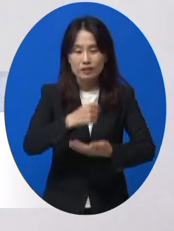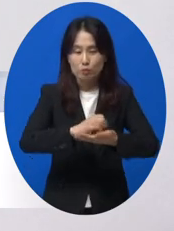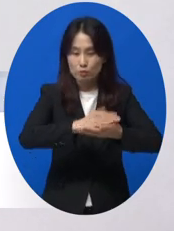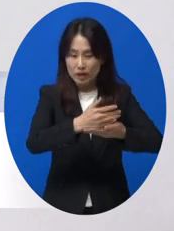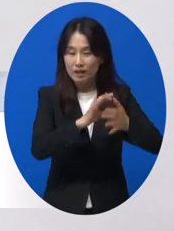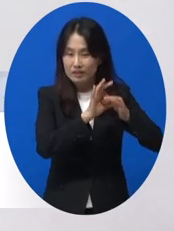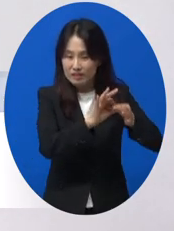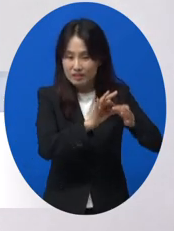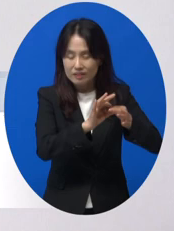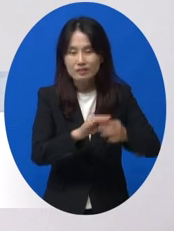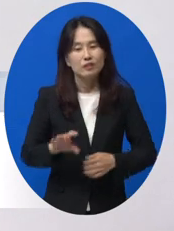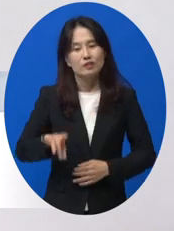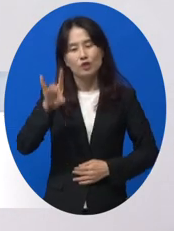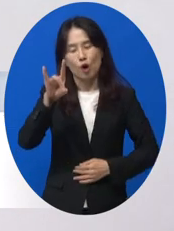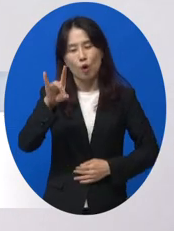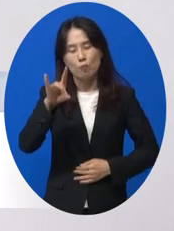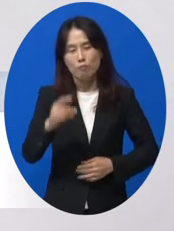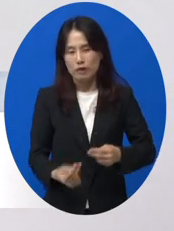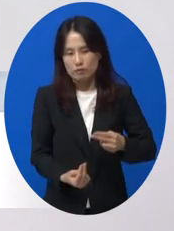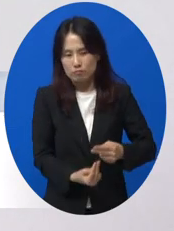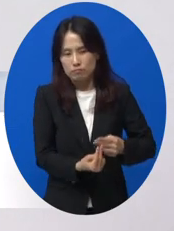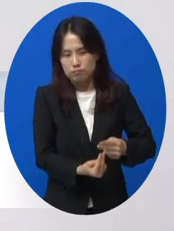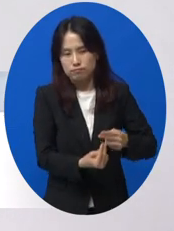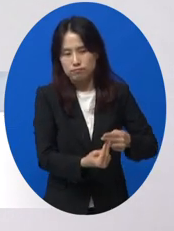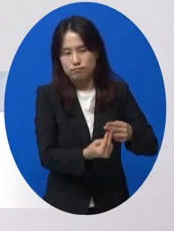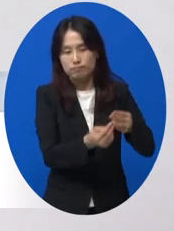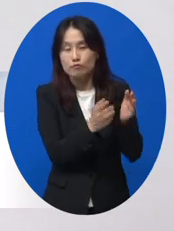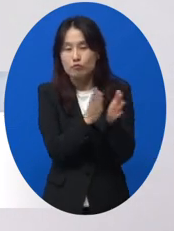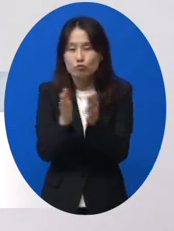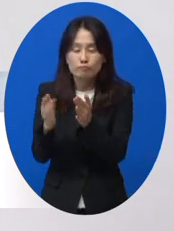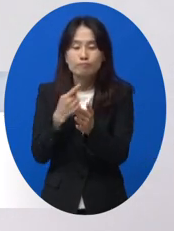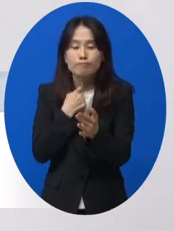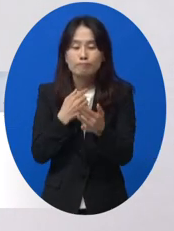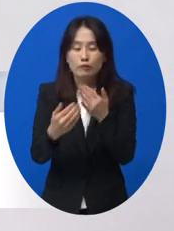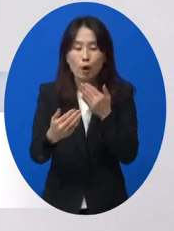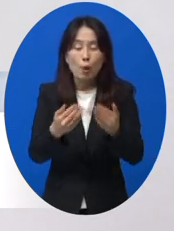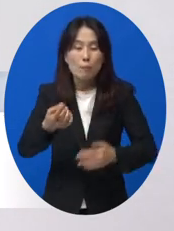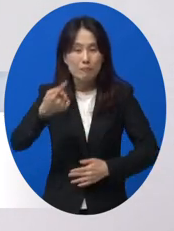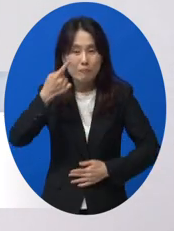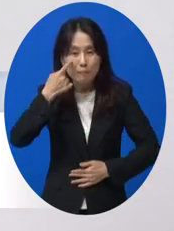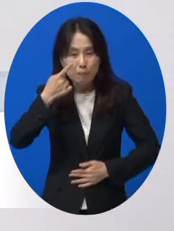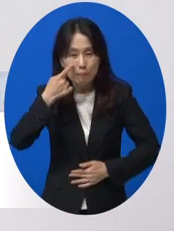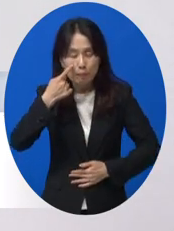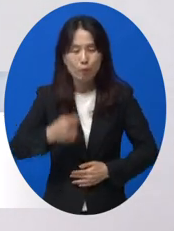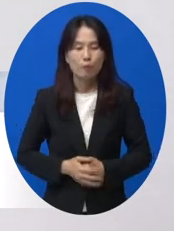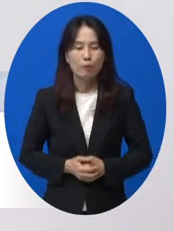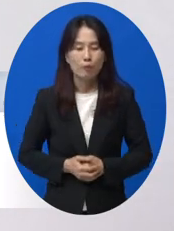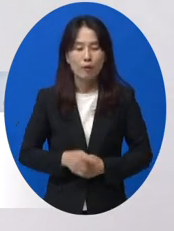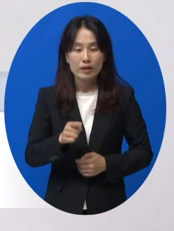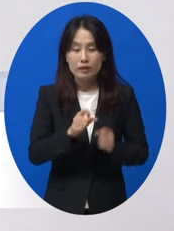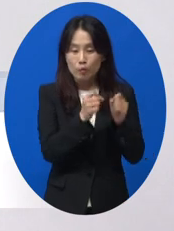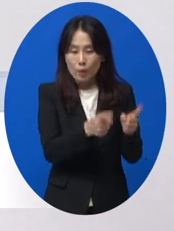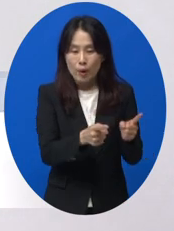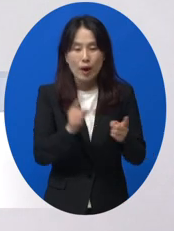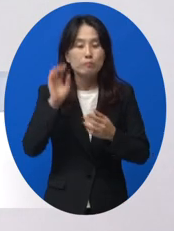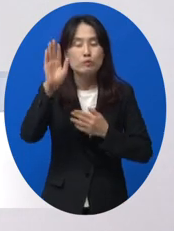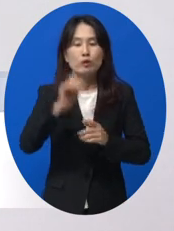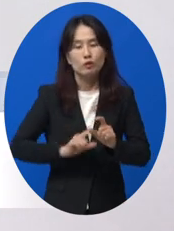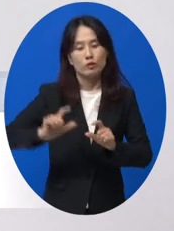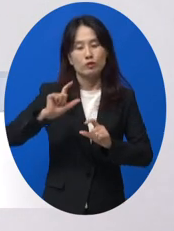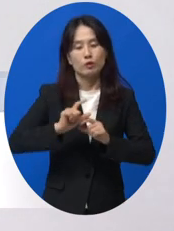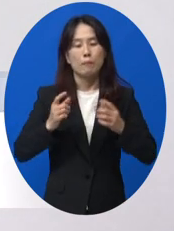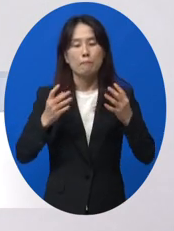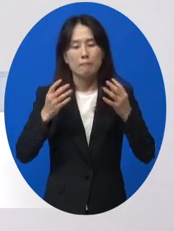통해서 그 첫 목돈 마련하는 그 경험 꼭 해보시고 그걸 계기로 또 앞으로는